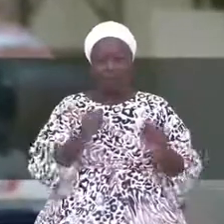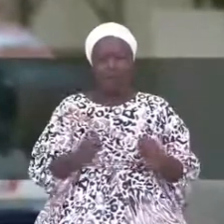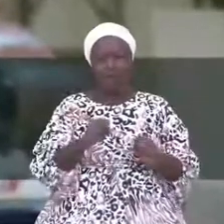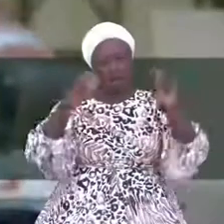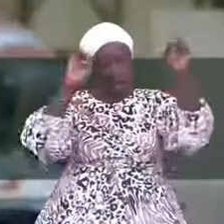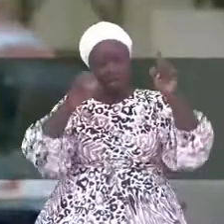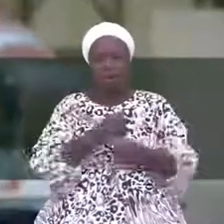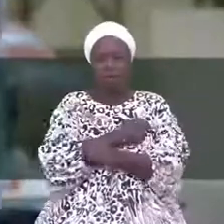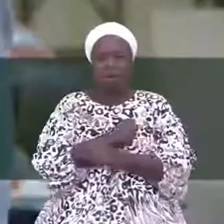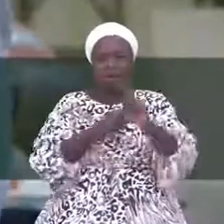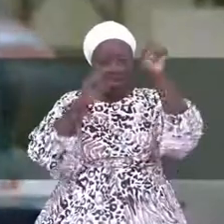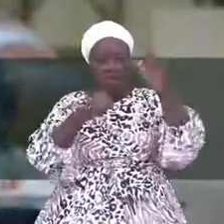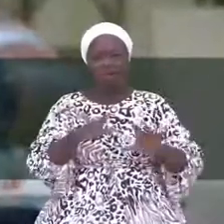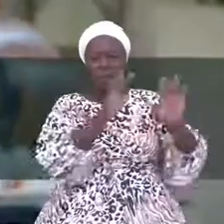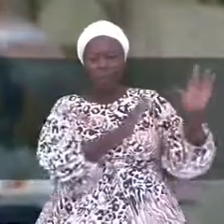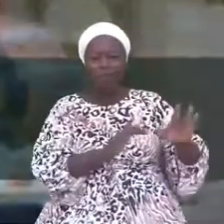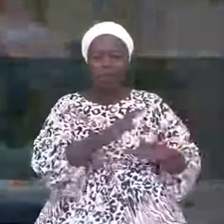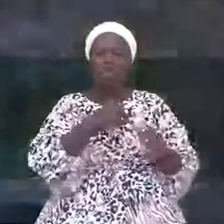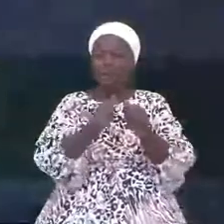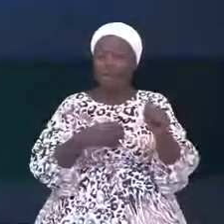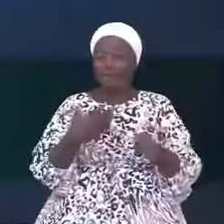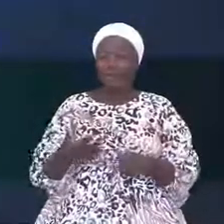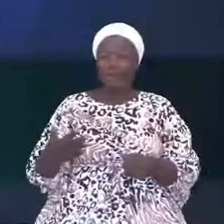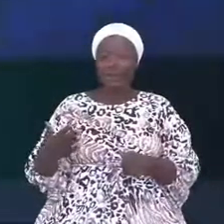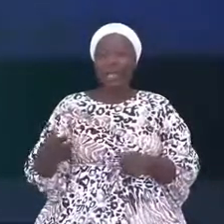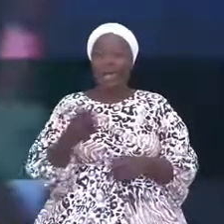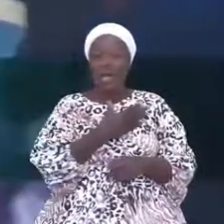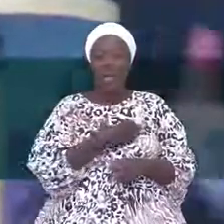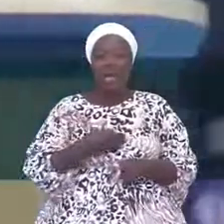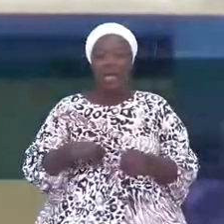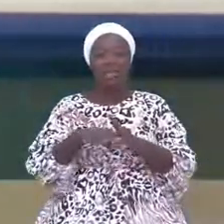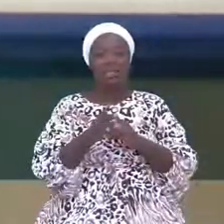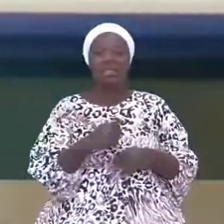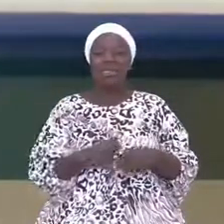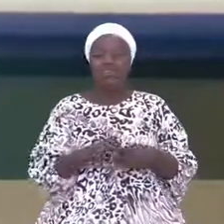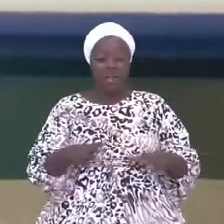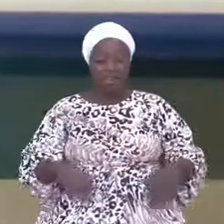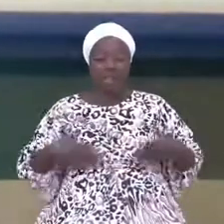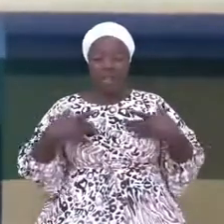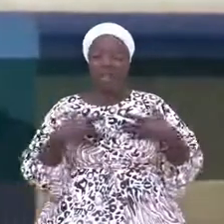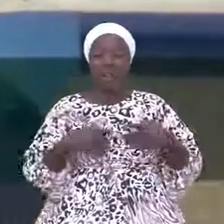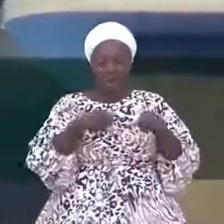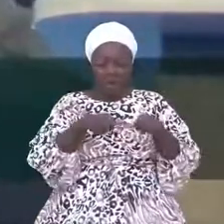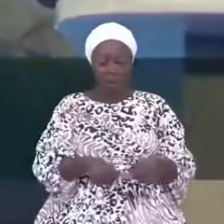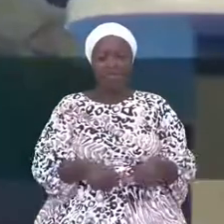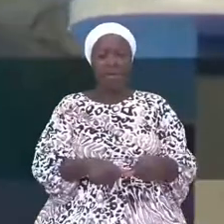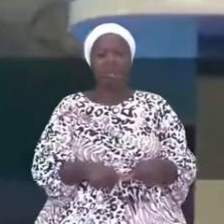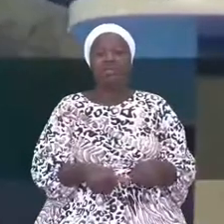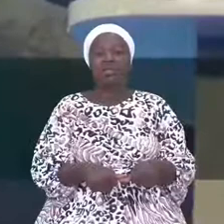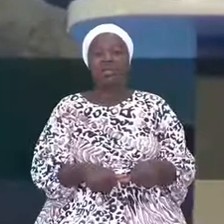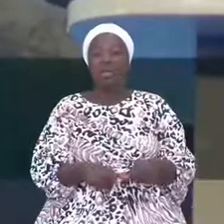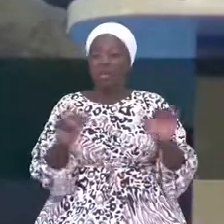et éternellement. Et sa puissance, son amour et sa compassion, tout ce qu'il a,